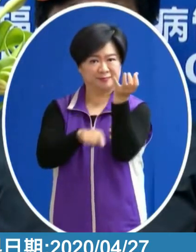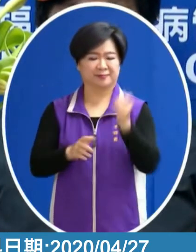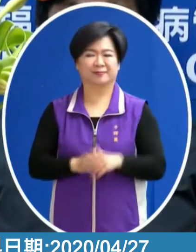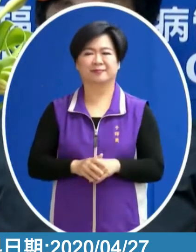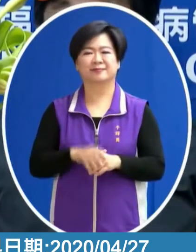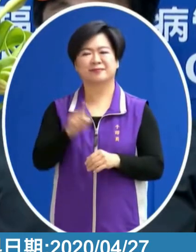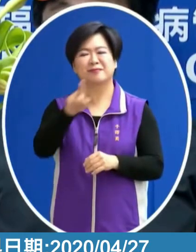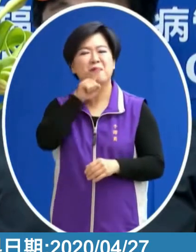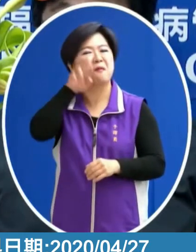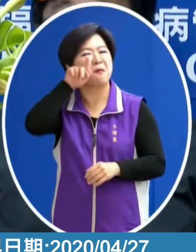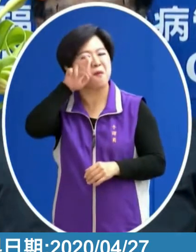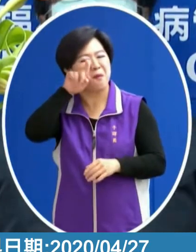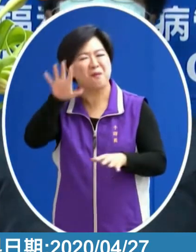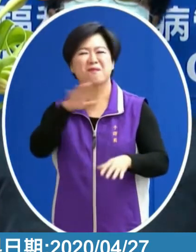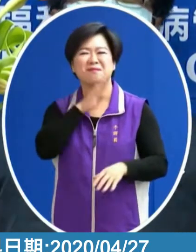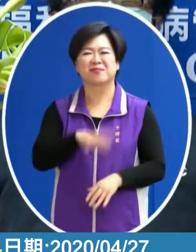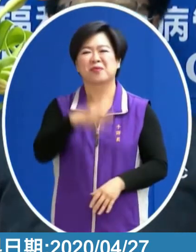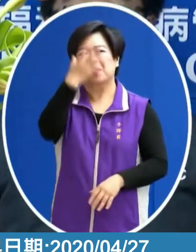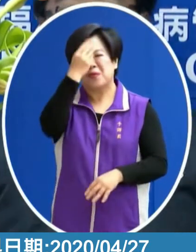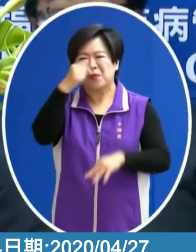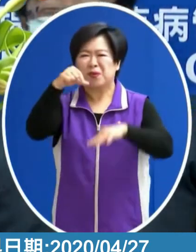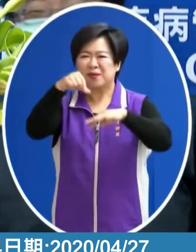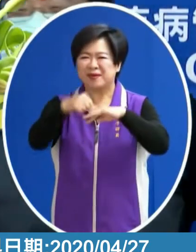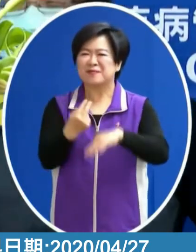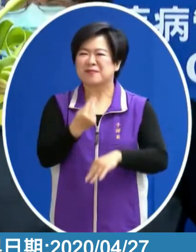够哦郁金香，